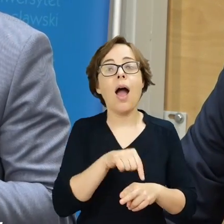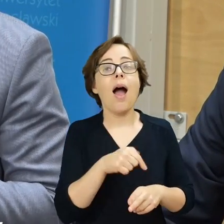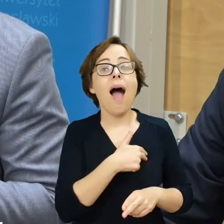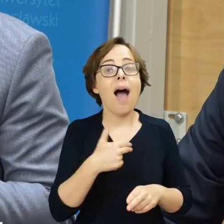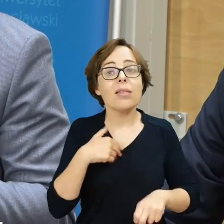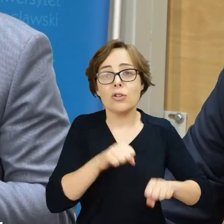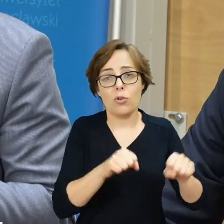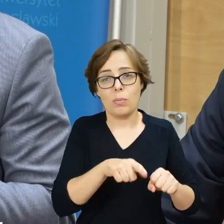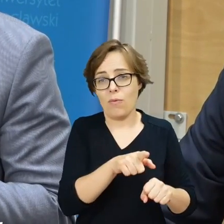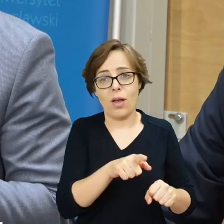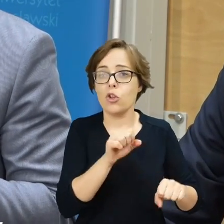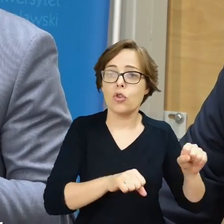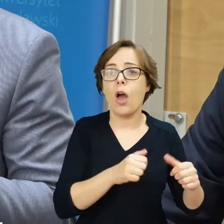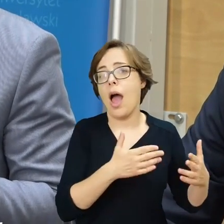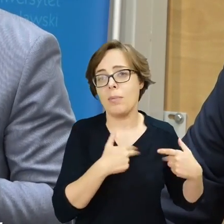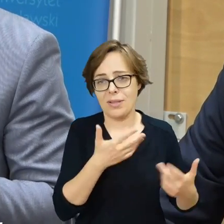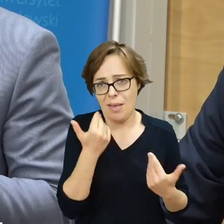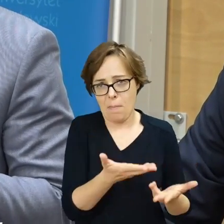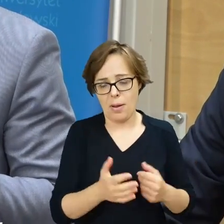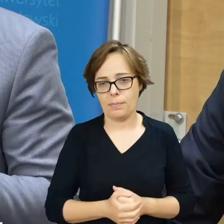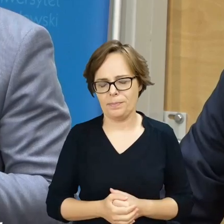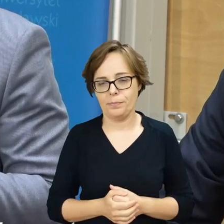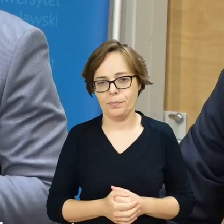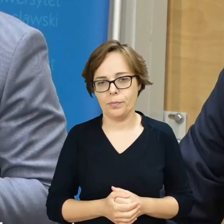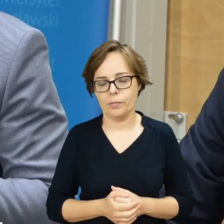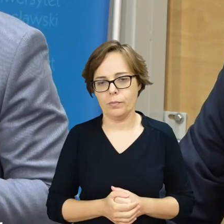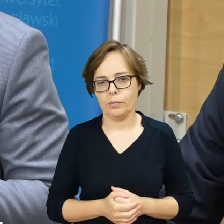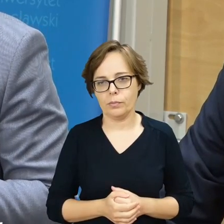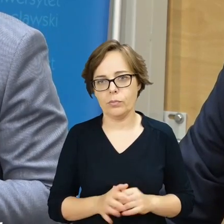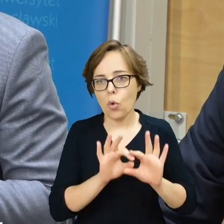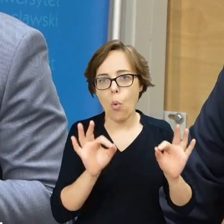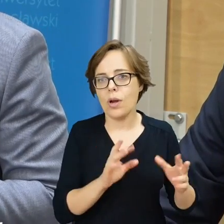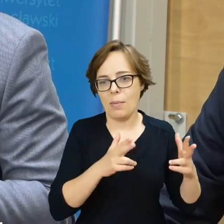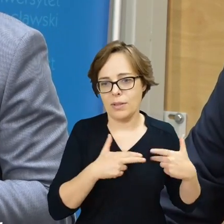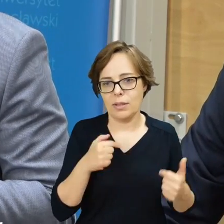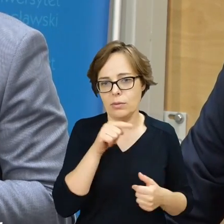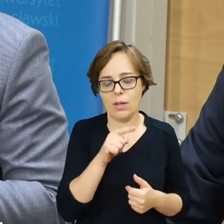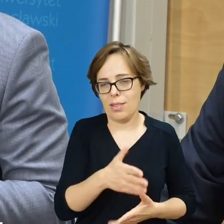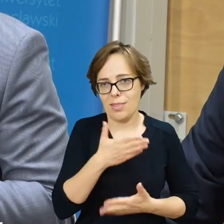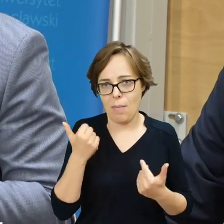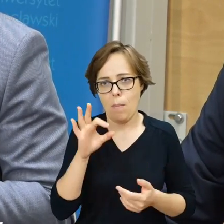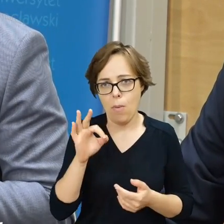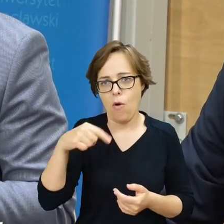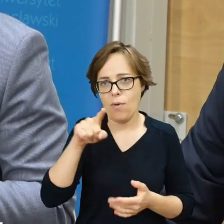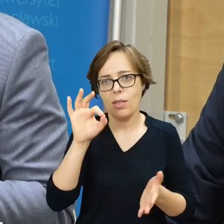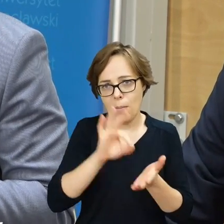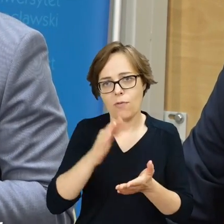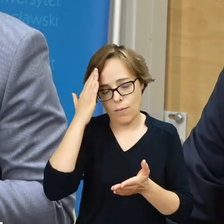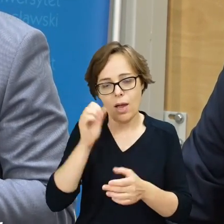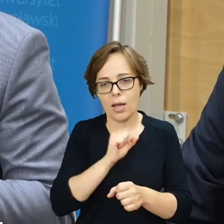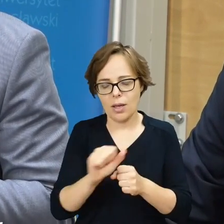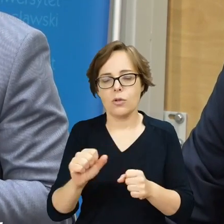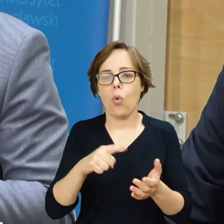postępowaniu sądowo-administracyjnym, czy szerzej mówiąc administracyjnym, no bo przecież, jak Państwo zapewne wiecie, jest ta ustawa o postępowaniu egzekucyjnym